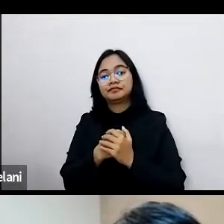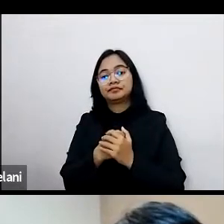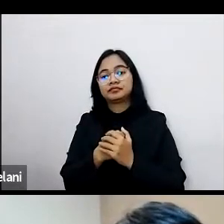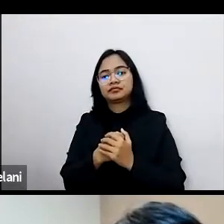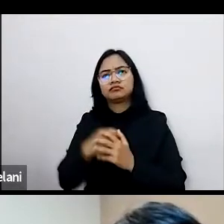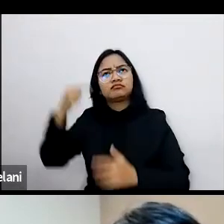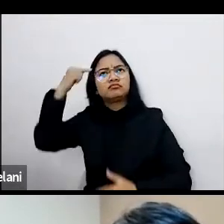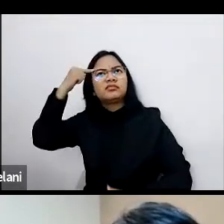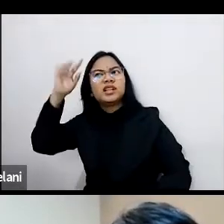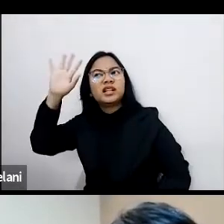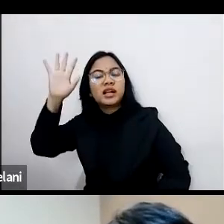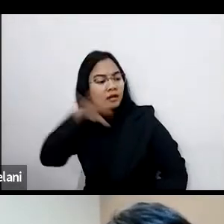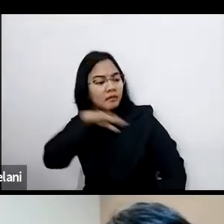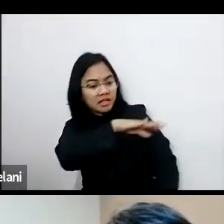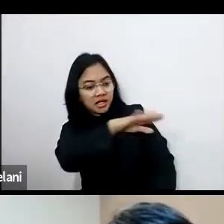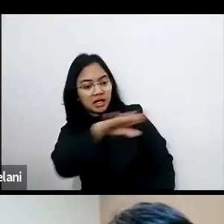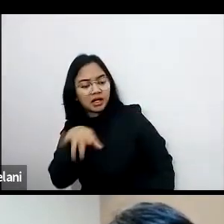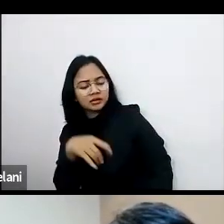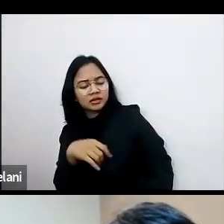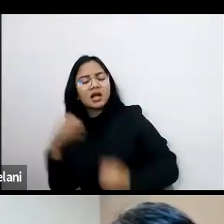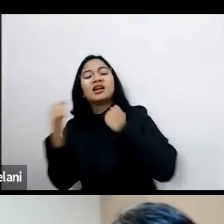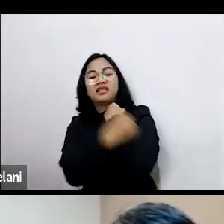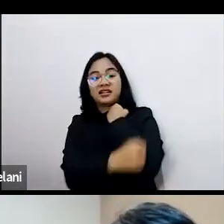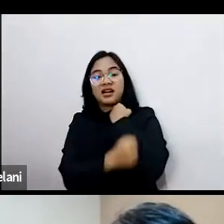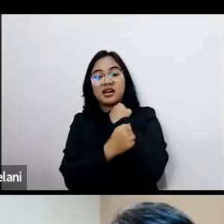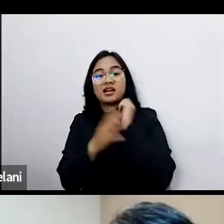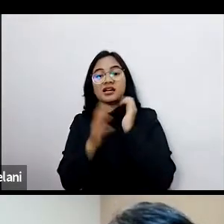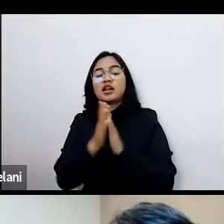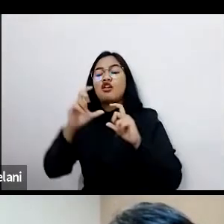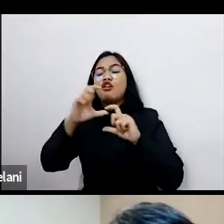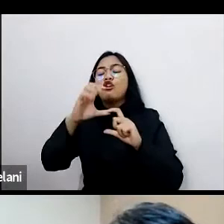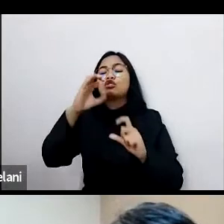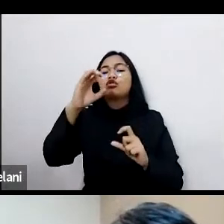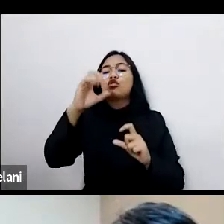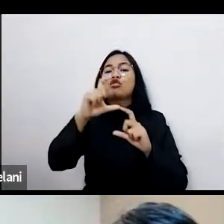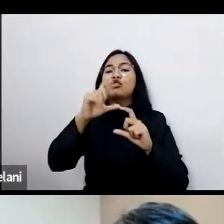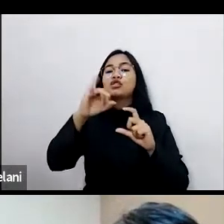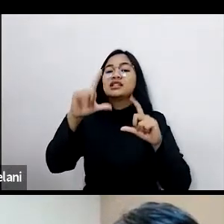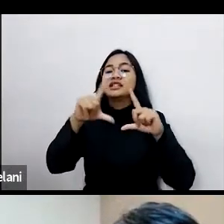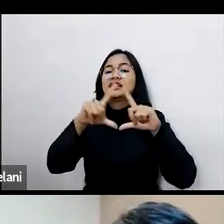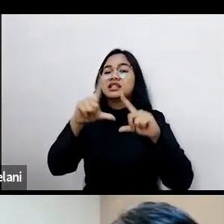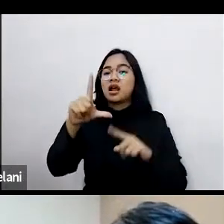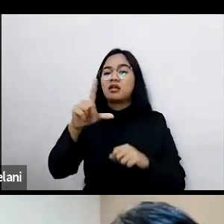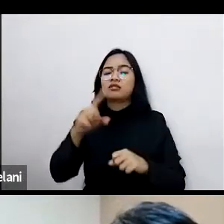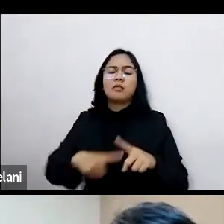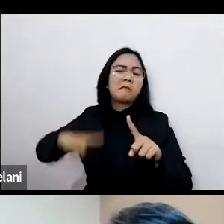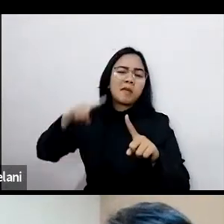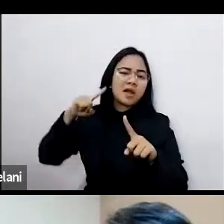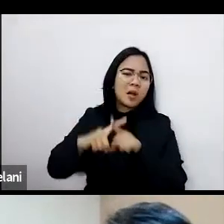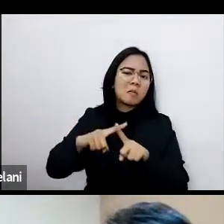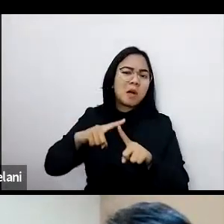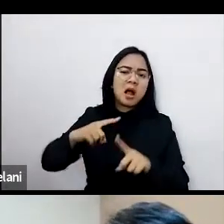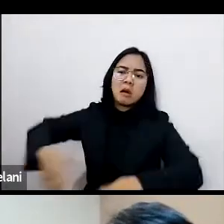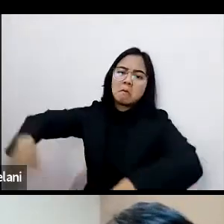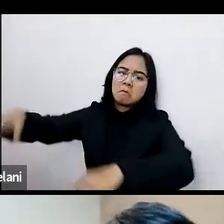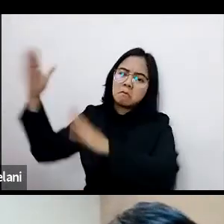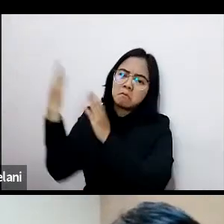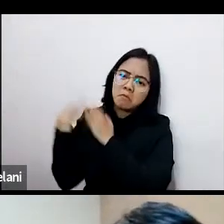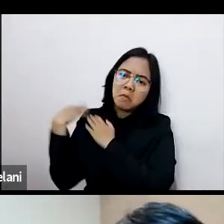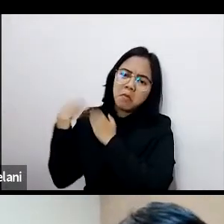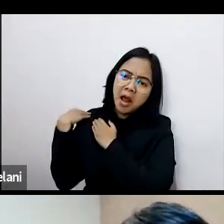ekspektasi masyarakat, negara dan juga sosial itu kemudian menambah beban seorang akademisi